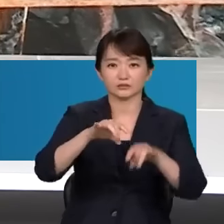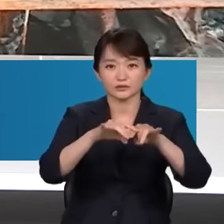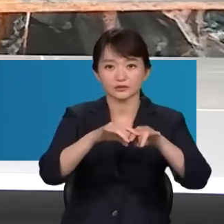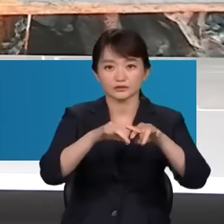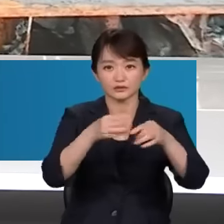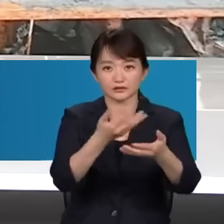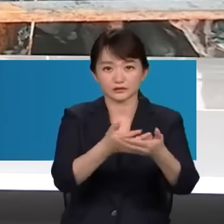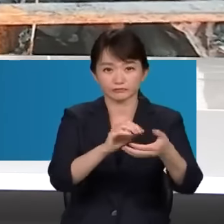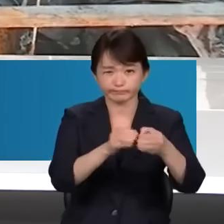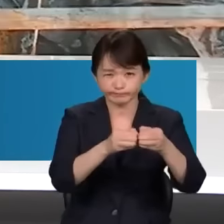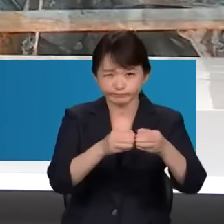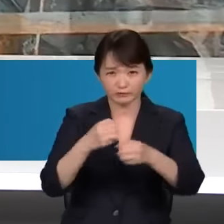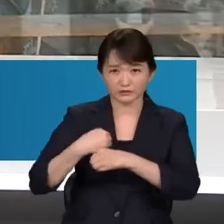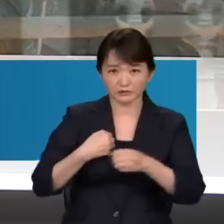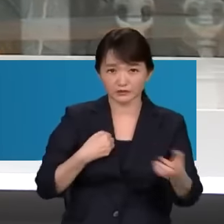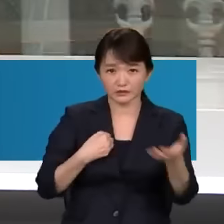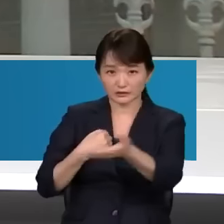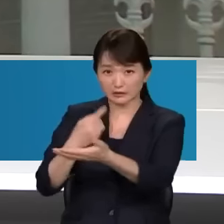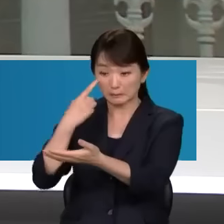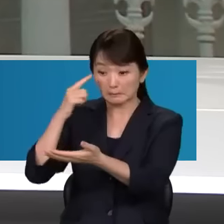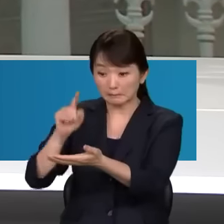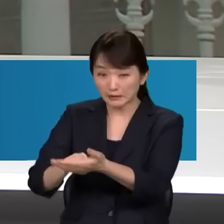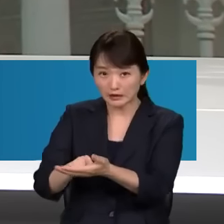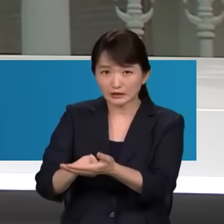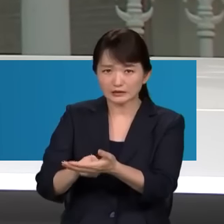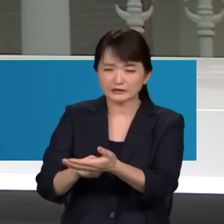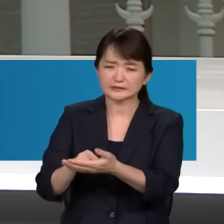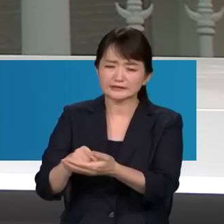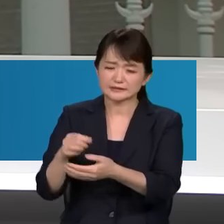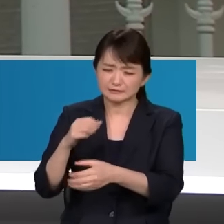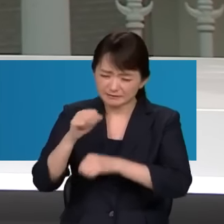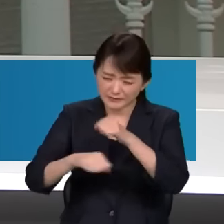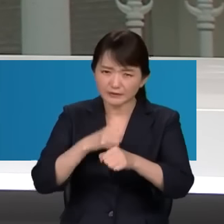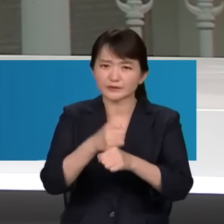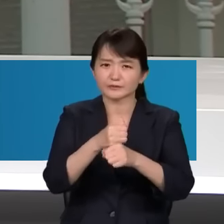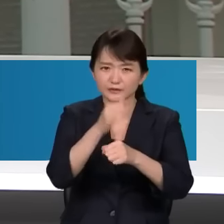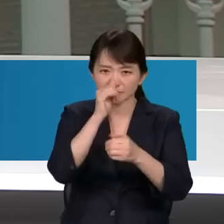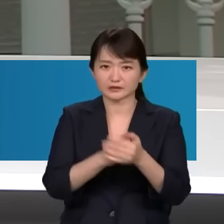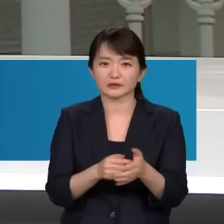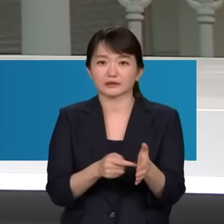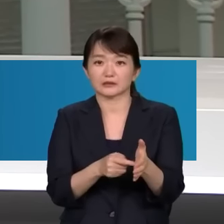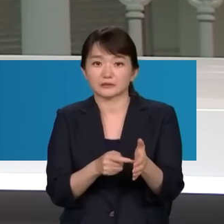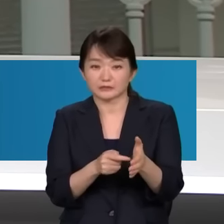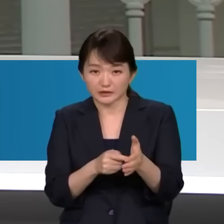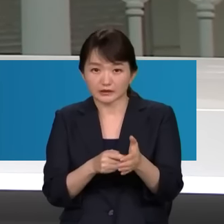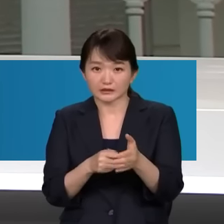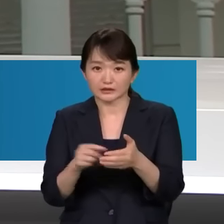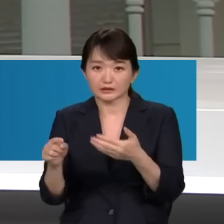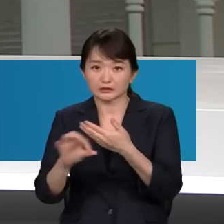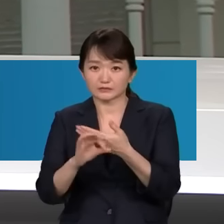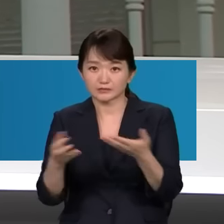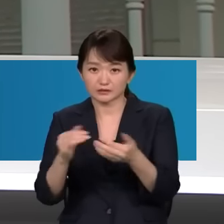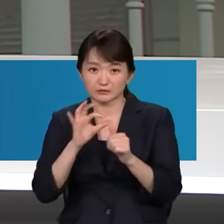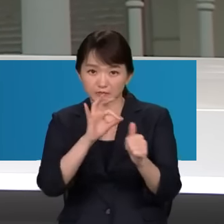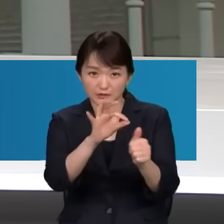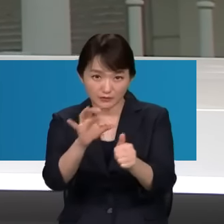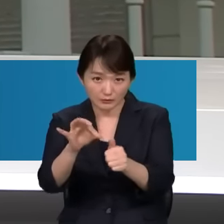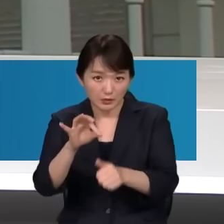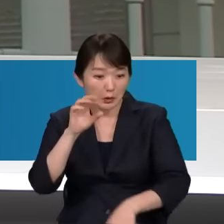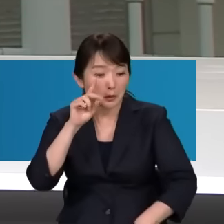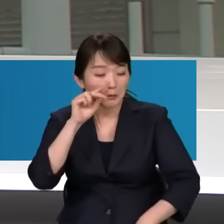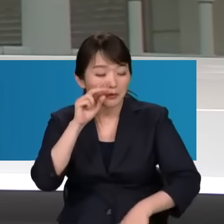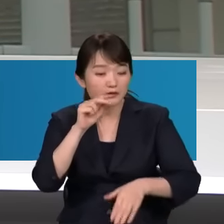군에 납품한 게 탄로나자 무리하게 재생산을 강행했고 시간에 쫓겨 급하게 투입된 비정규직 노동자들은 비상구의 존재도